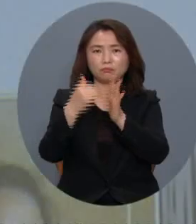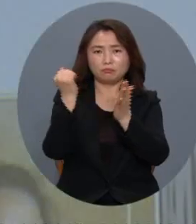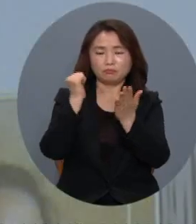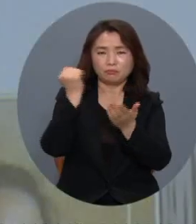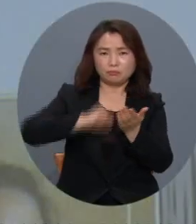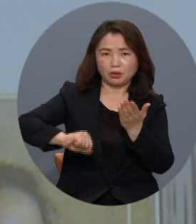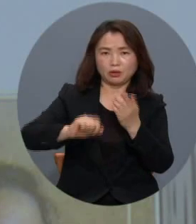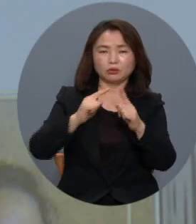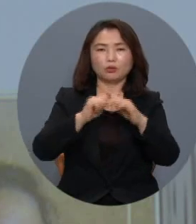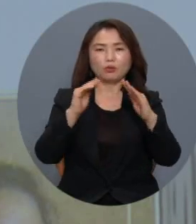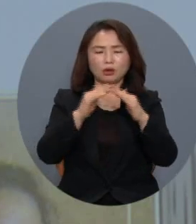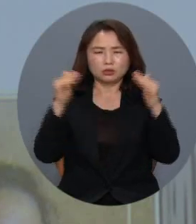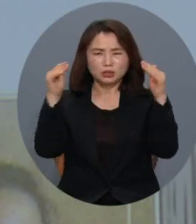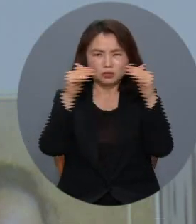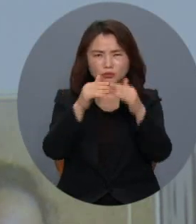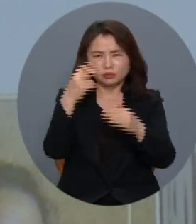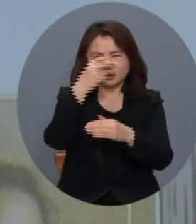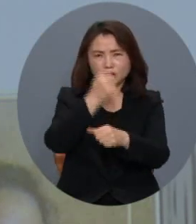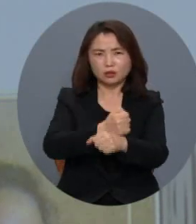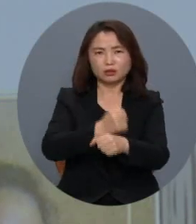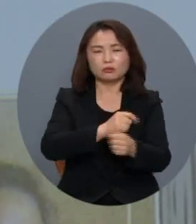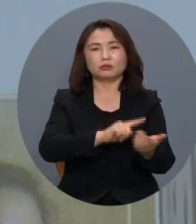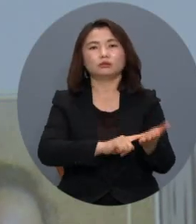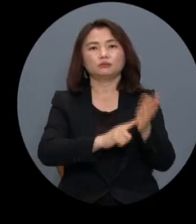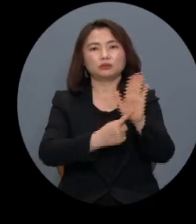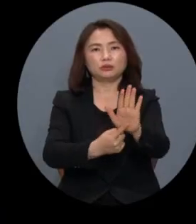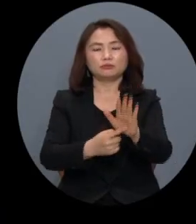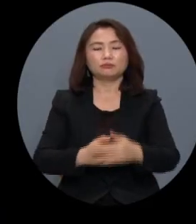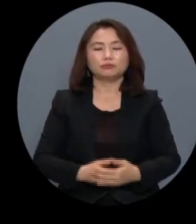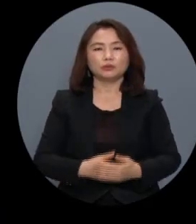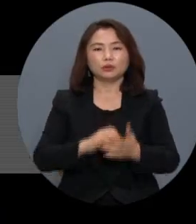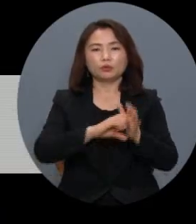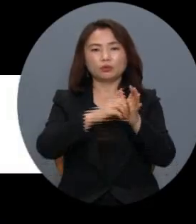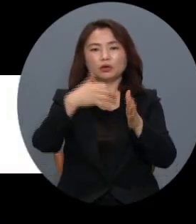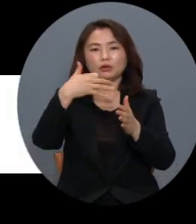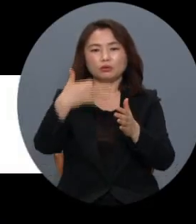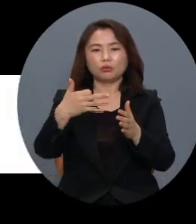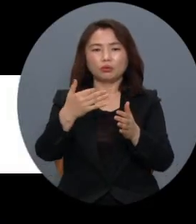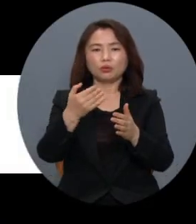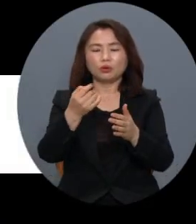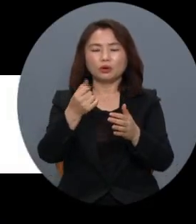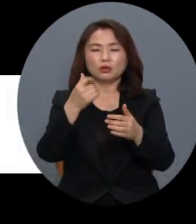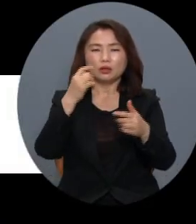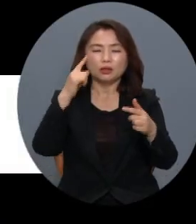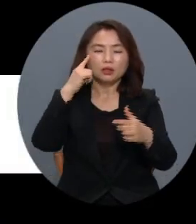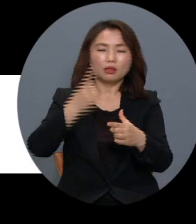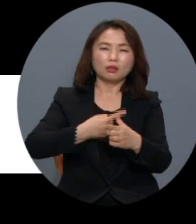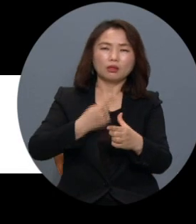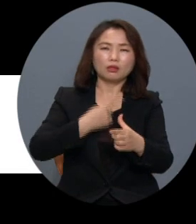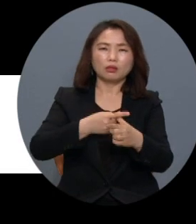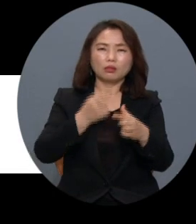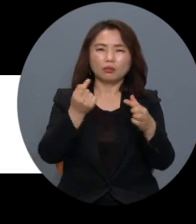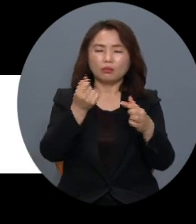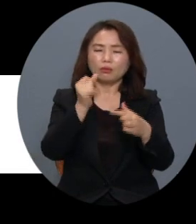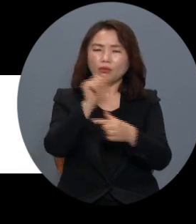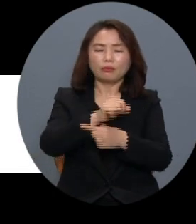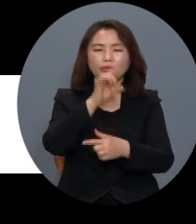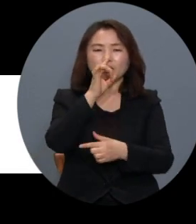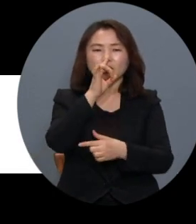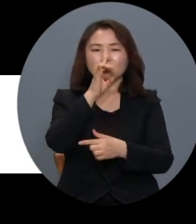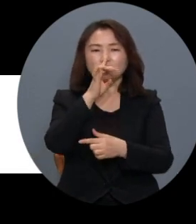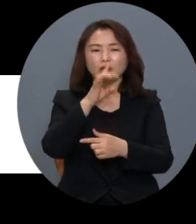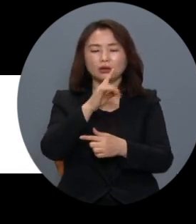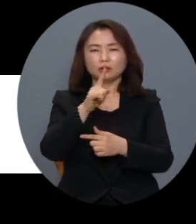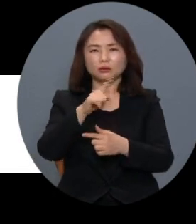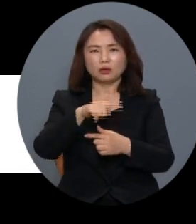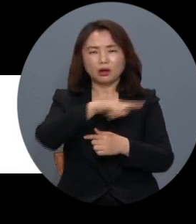않는 교회를 밀착 감시하겠다고 밝혔습니다. 코로나19는 조그마한 방심도 또